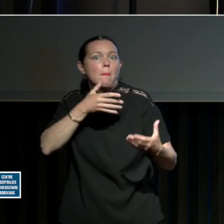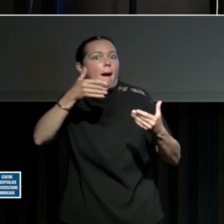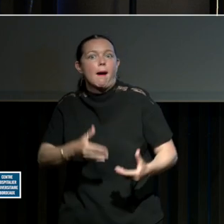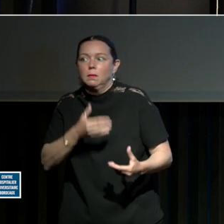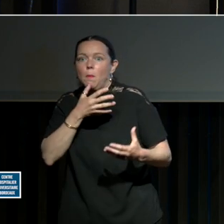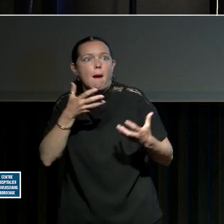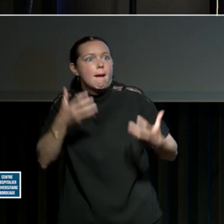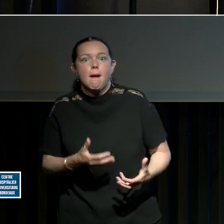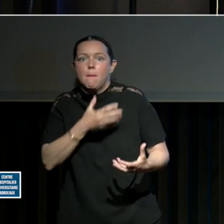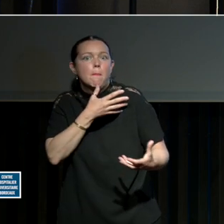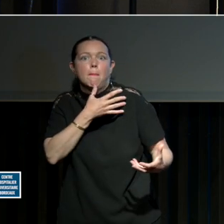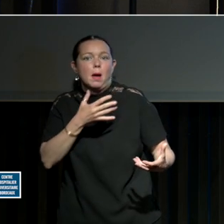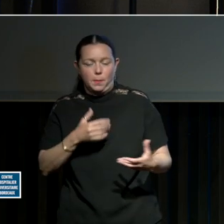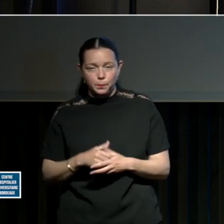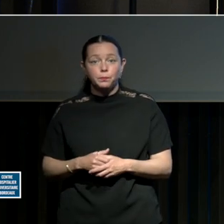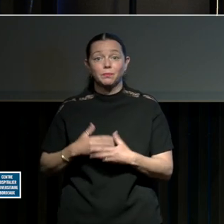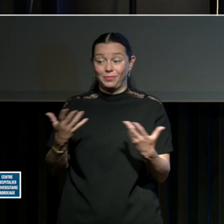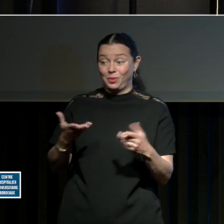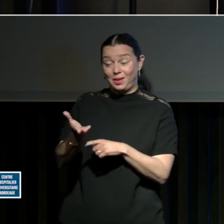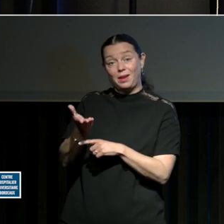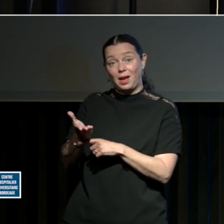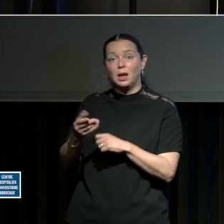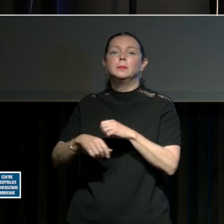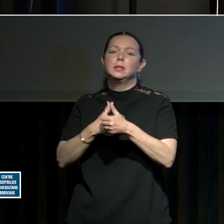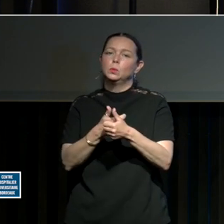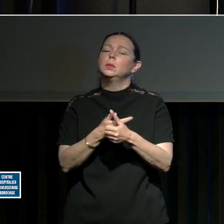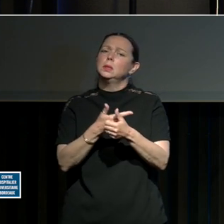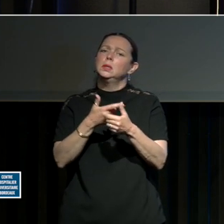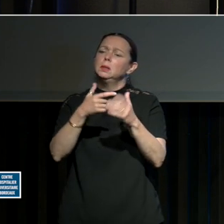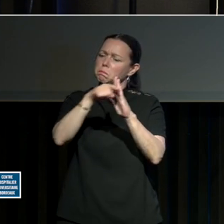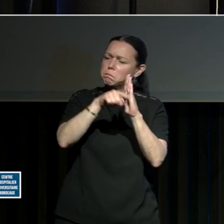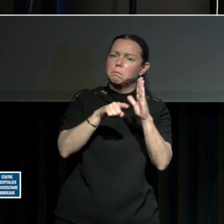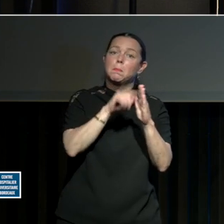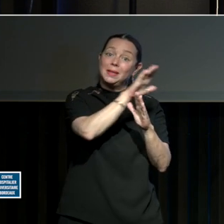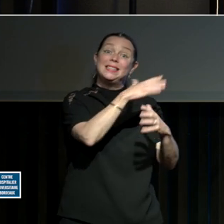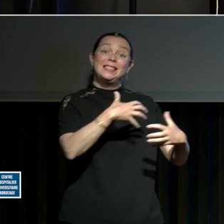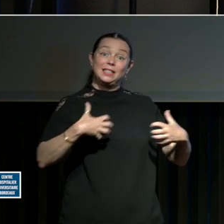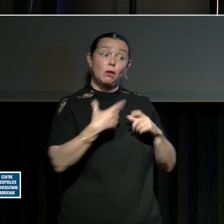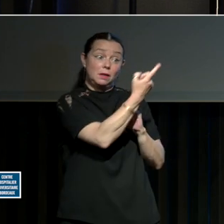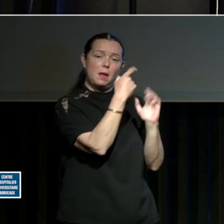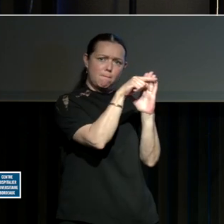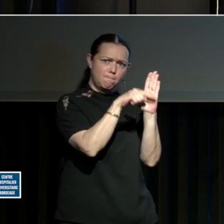notion, et également basée finalement sur des données scientifiques objectives de manière comparable aux autres disciplines